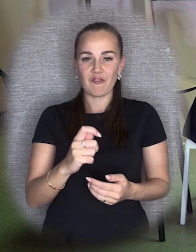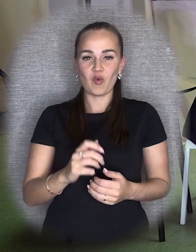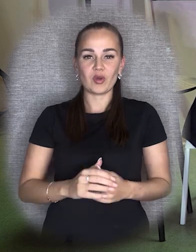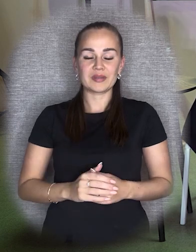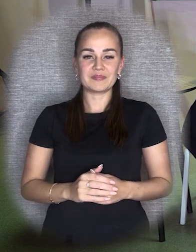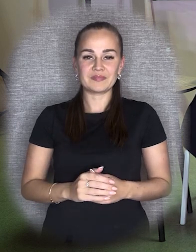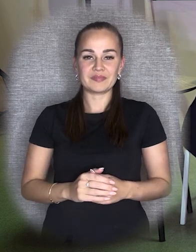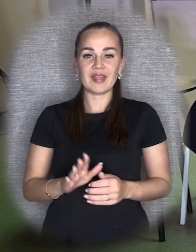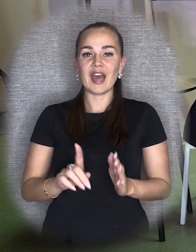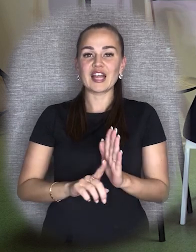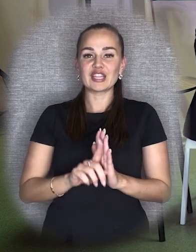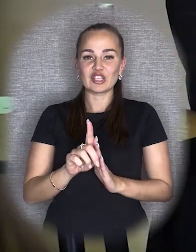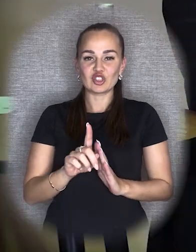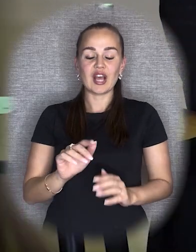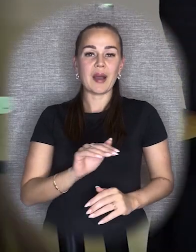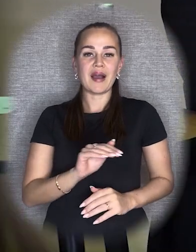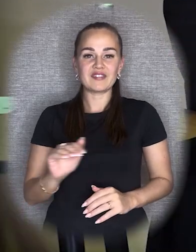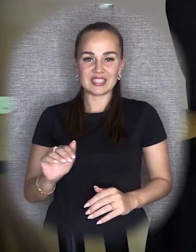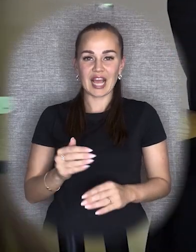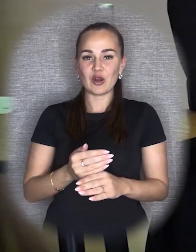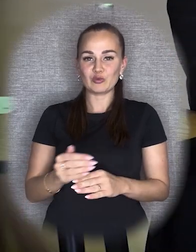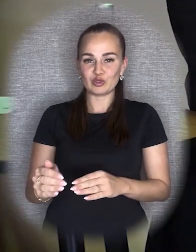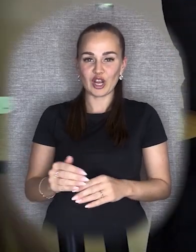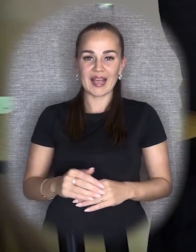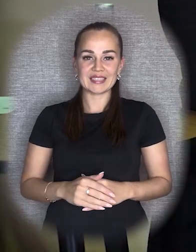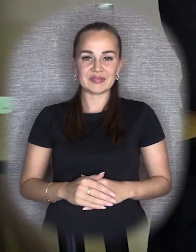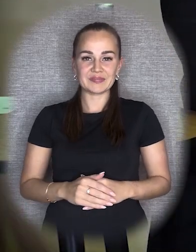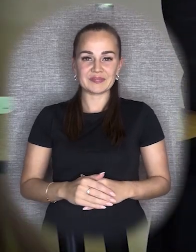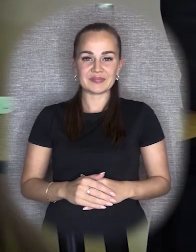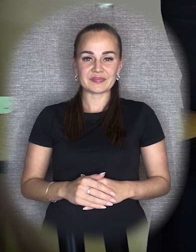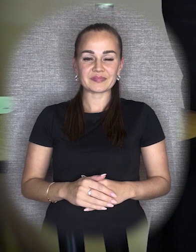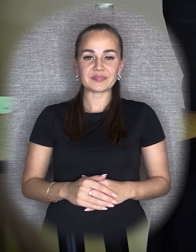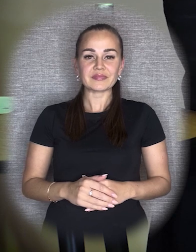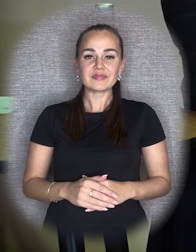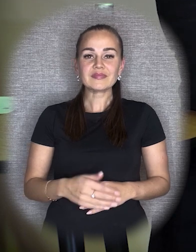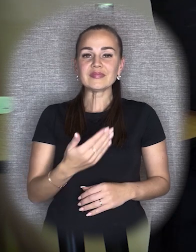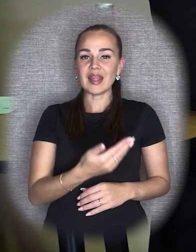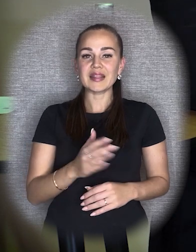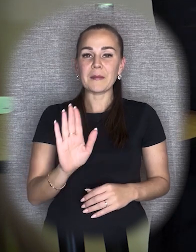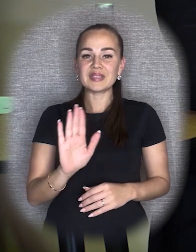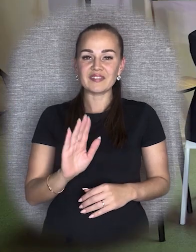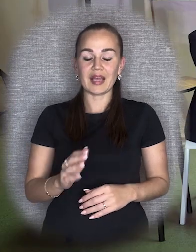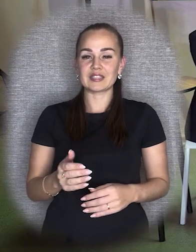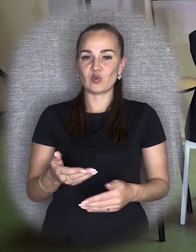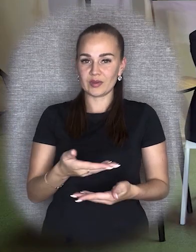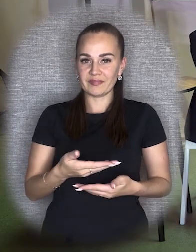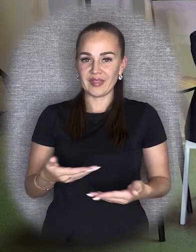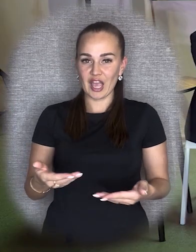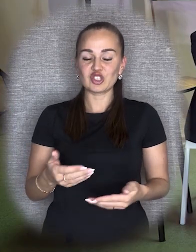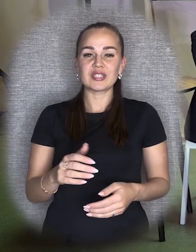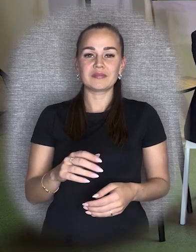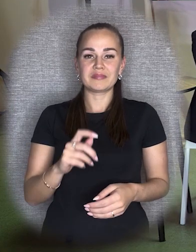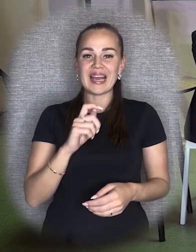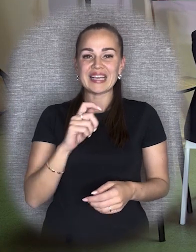что, начинаем официальную часть. Я приветствую наших